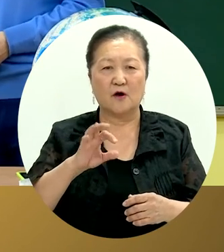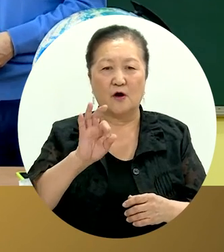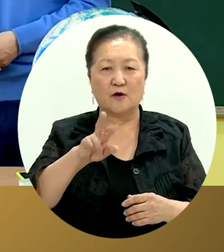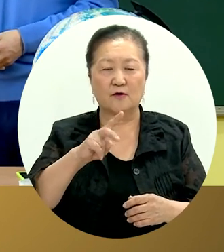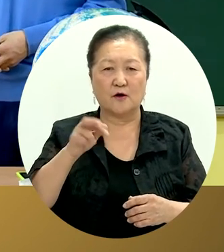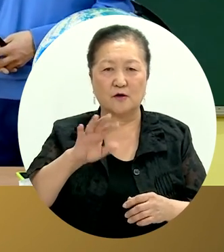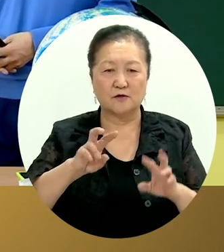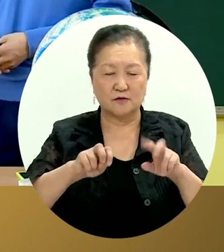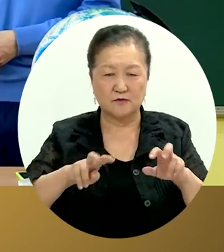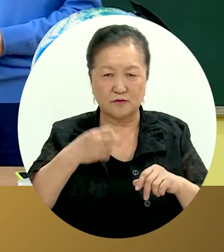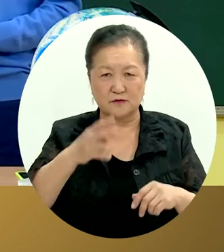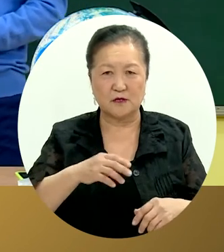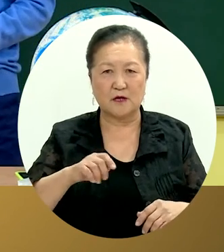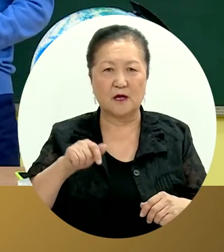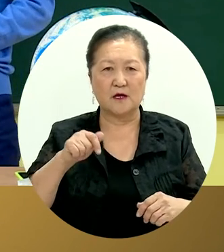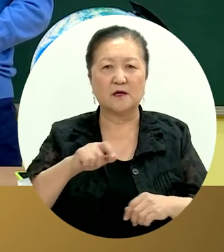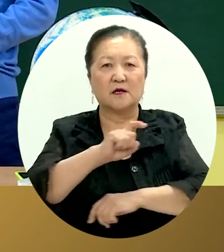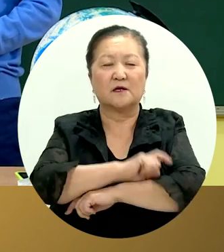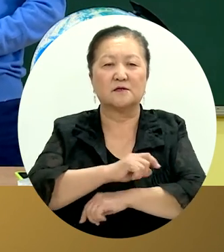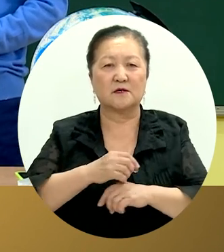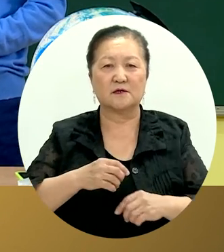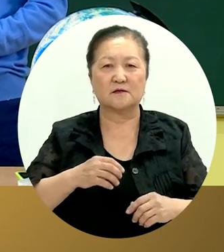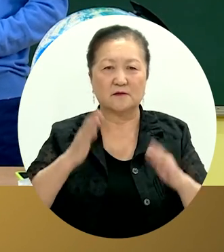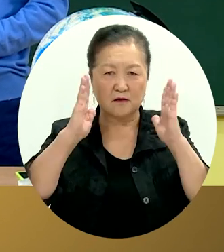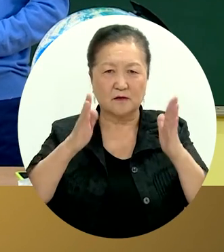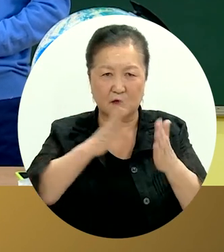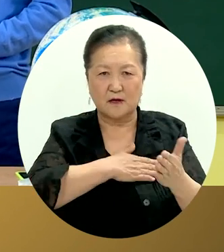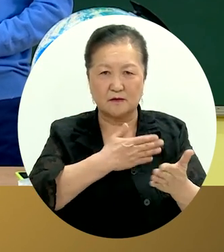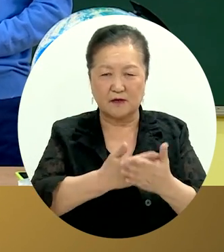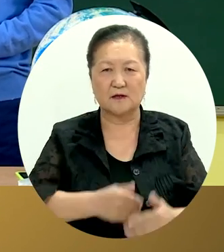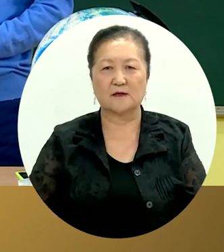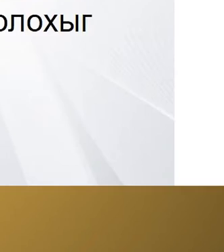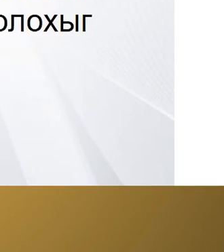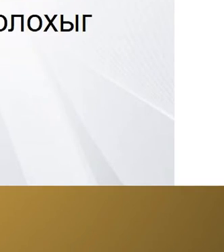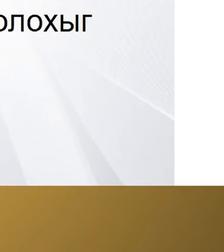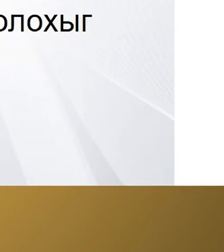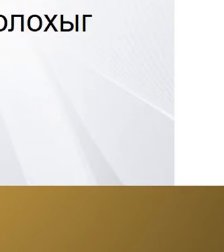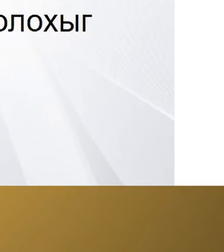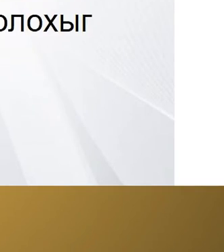За өнөөдрийн хичээлд идэвхтэй оролцсон та бүхэнд баярлалаа. Баяртай.